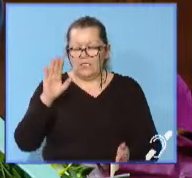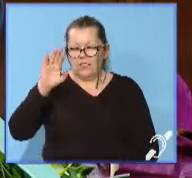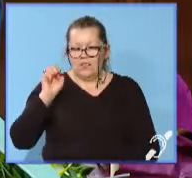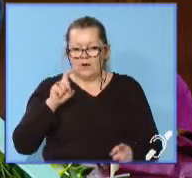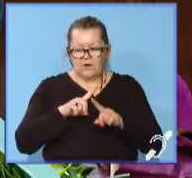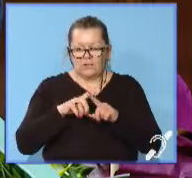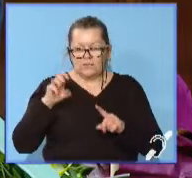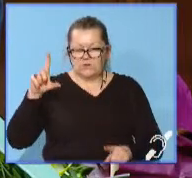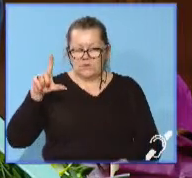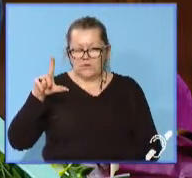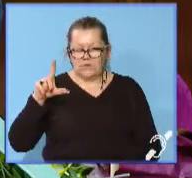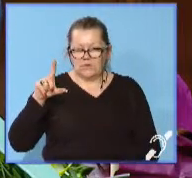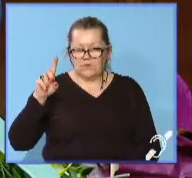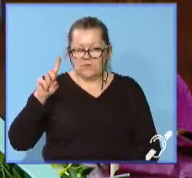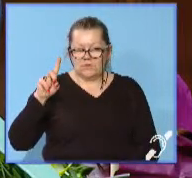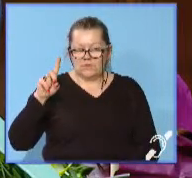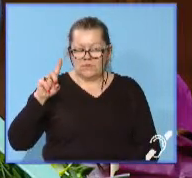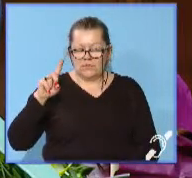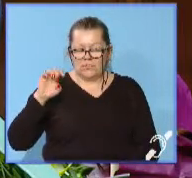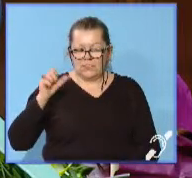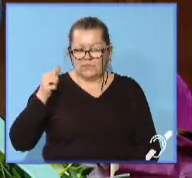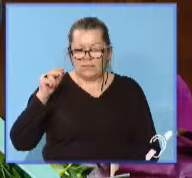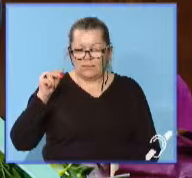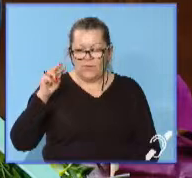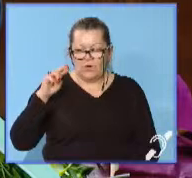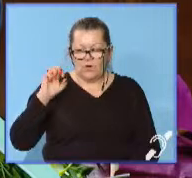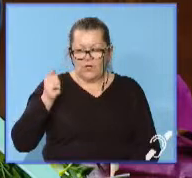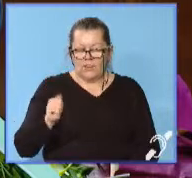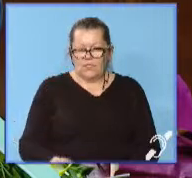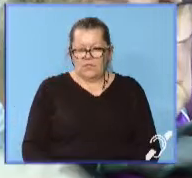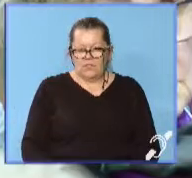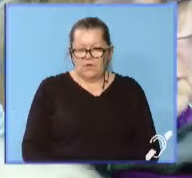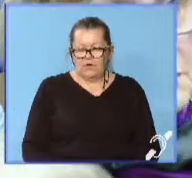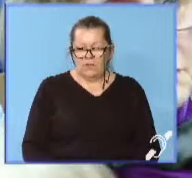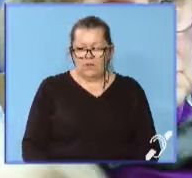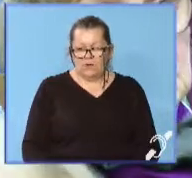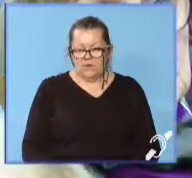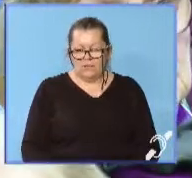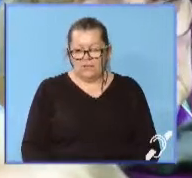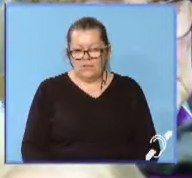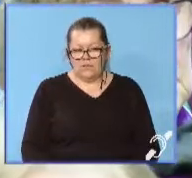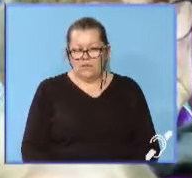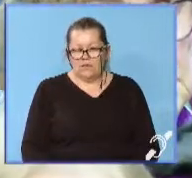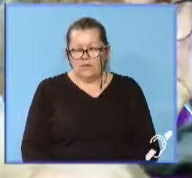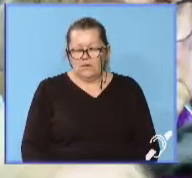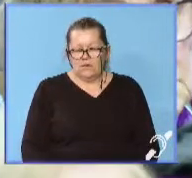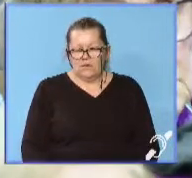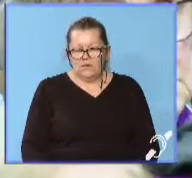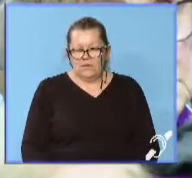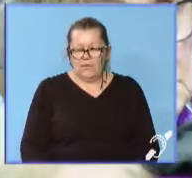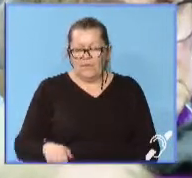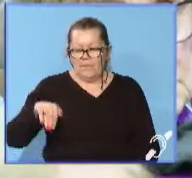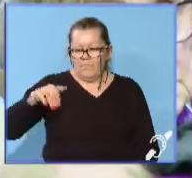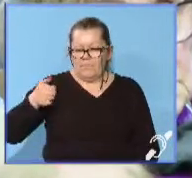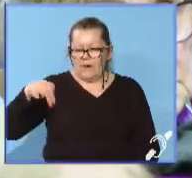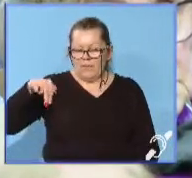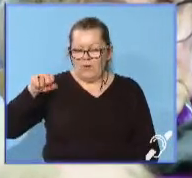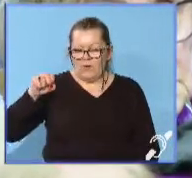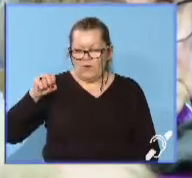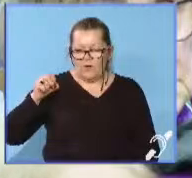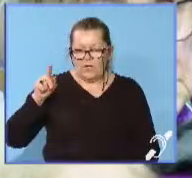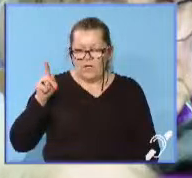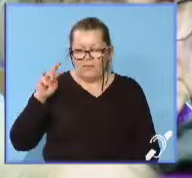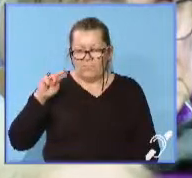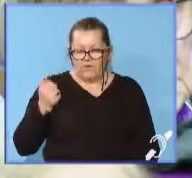diaspora în deja cunoscuta colecție cărțile exilului coordonată de Mihaela album monografia Eminescu